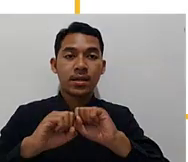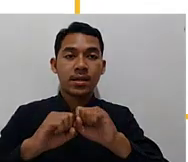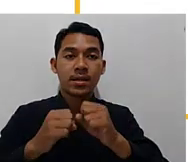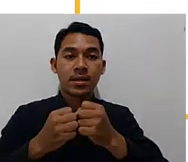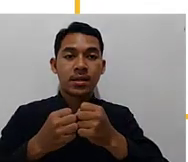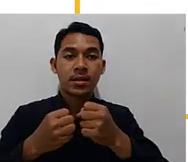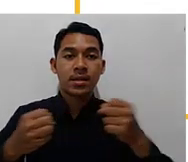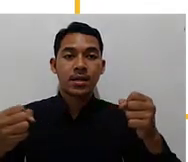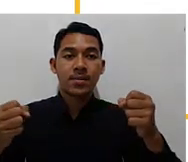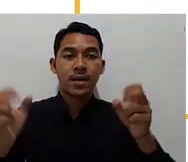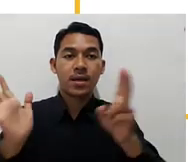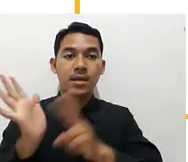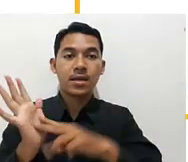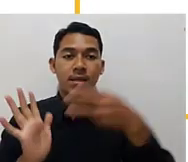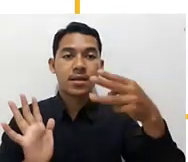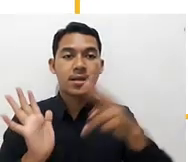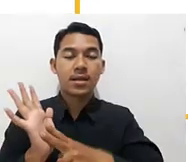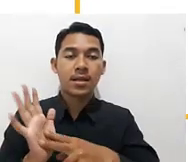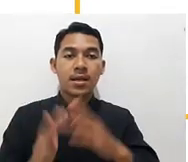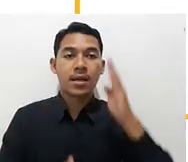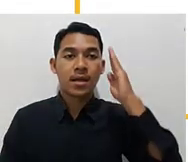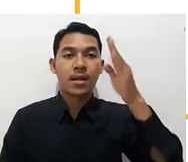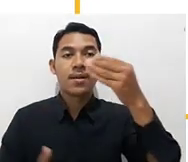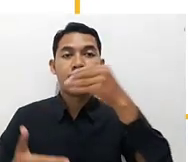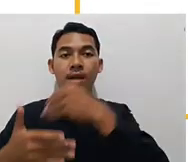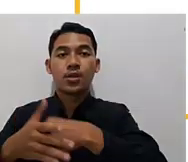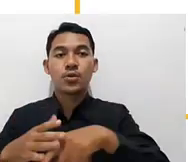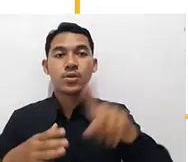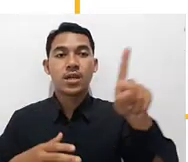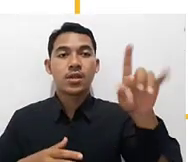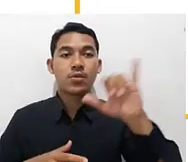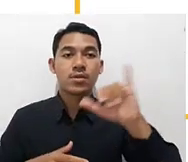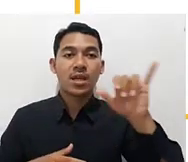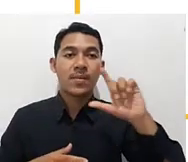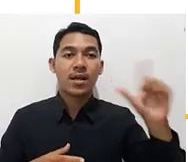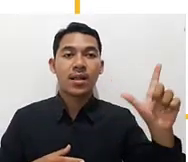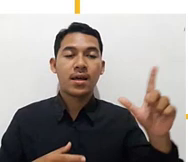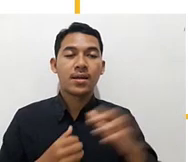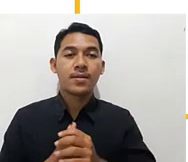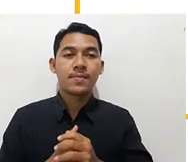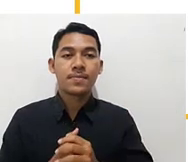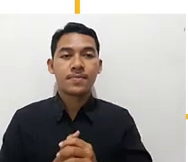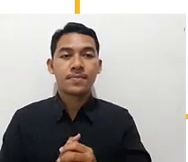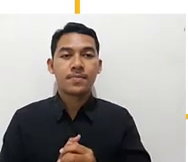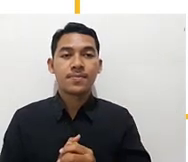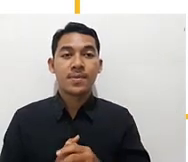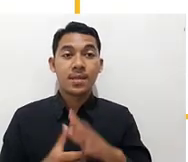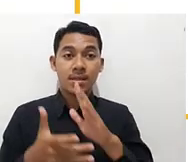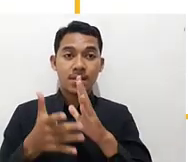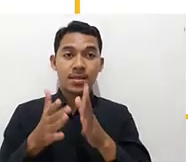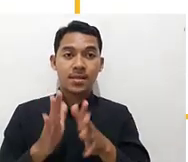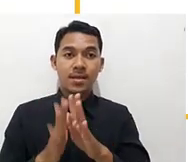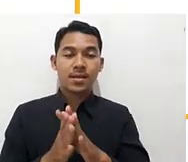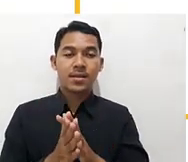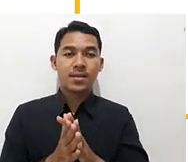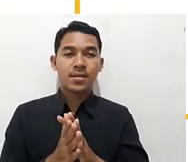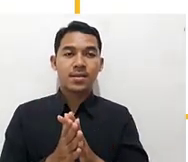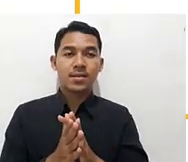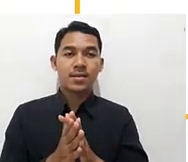atau G2 dan G1 itu akan saling dimasukkan satu sama lain. Nah, sehingga